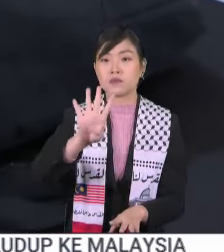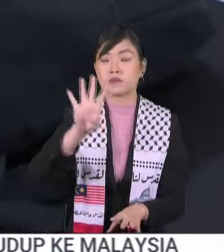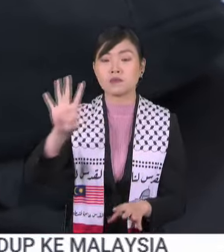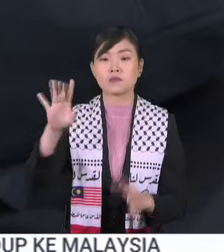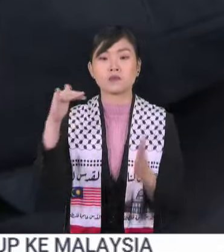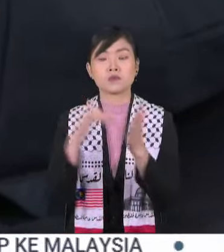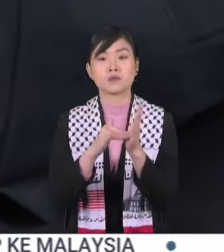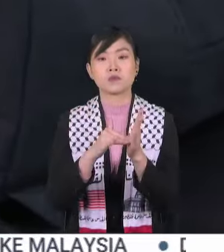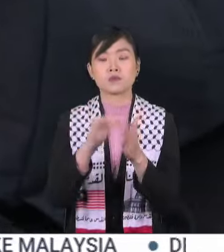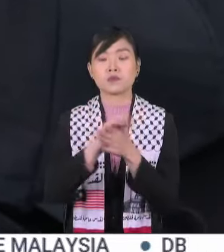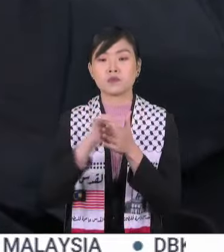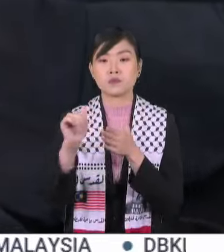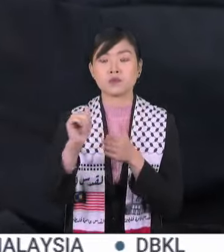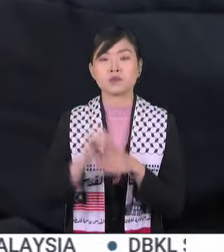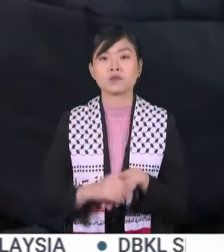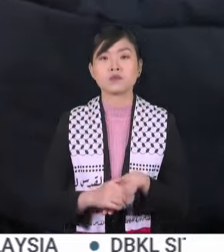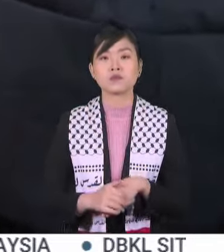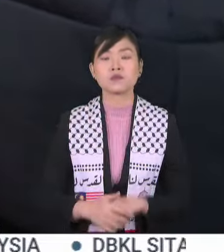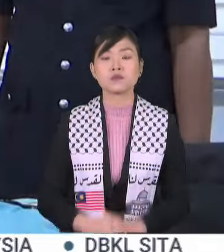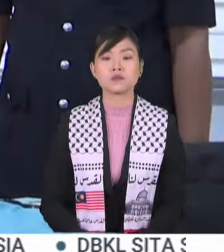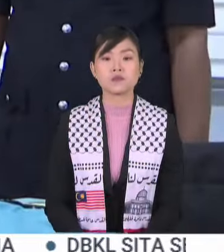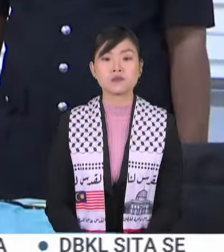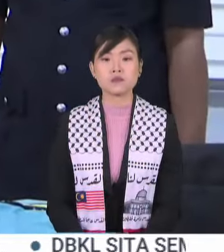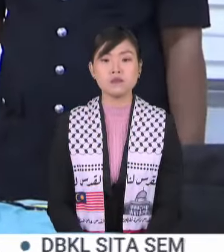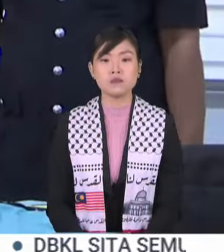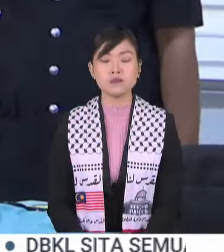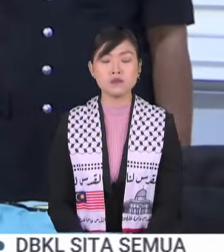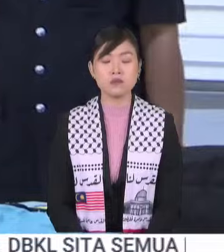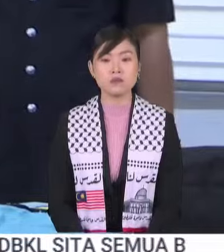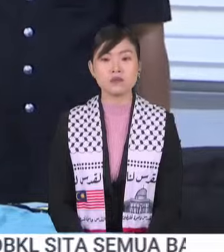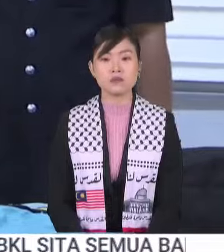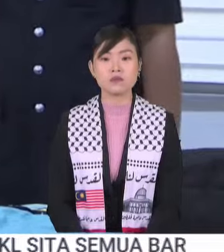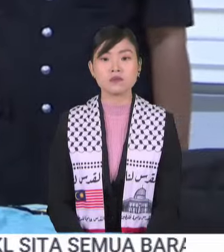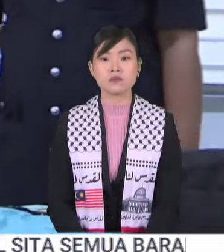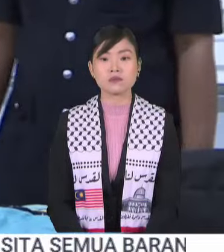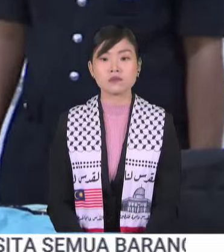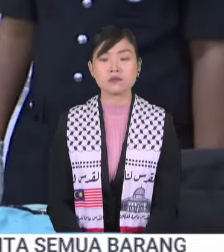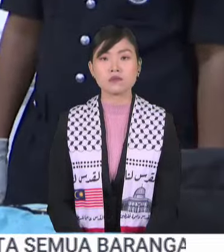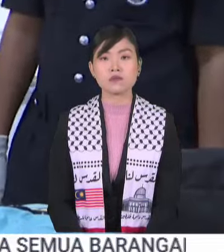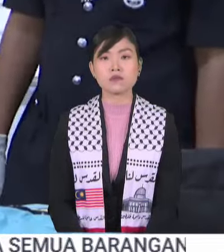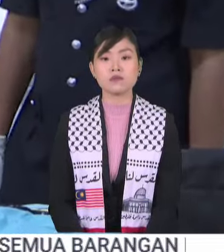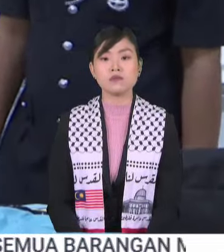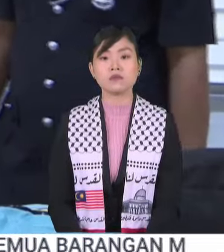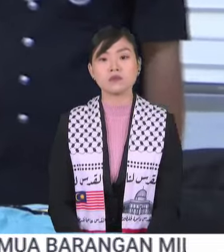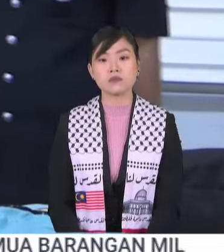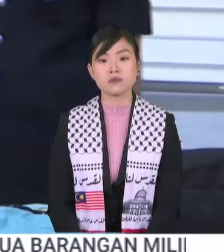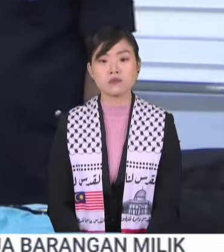39b dan seksyen 15 1 A akta dadah berbahaya